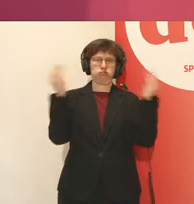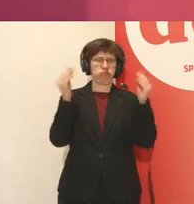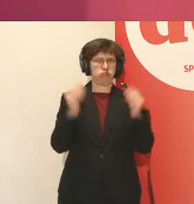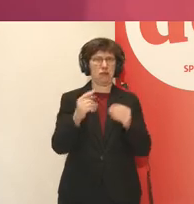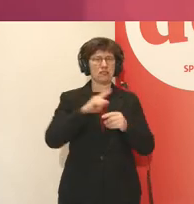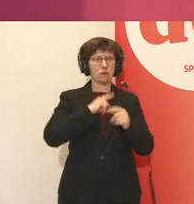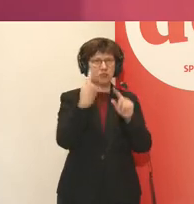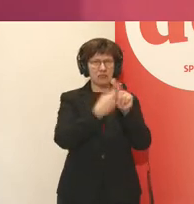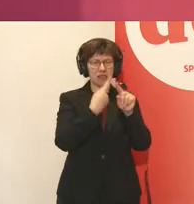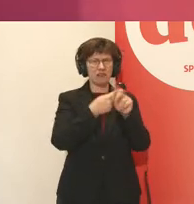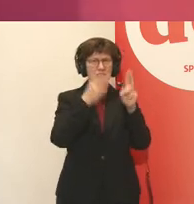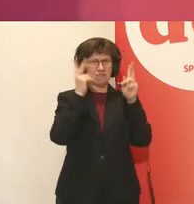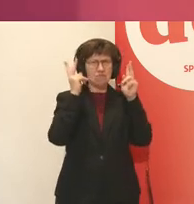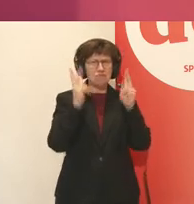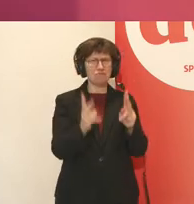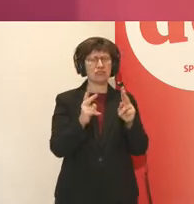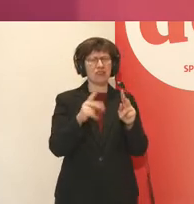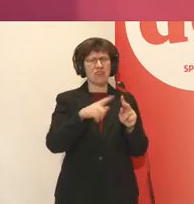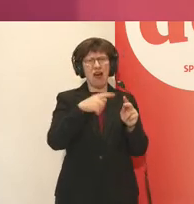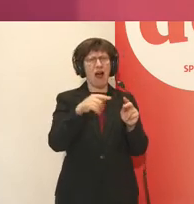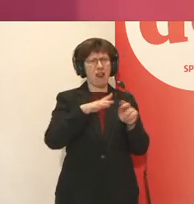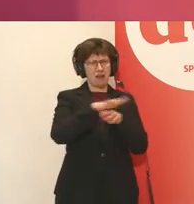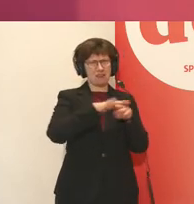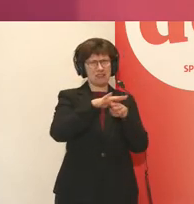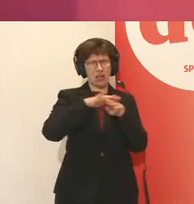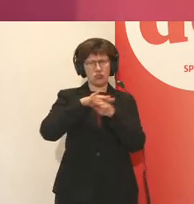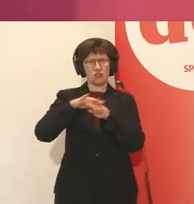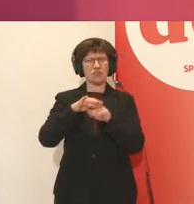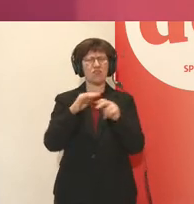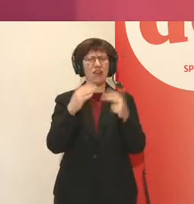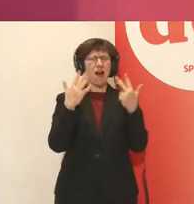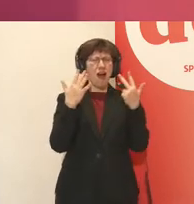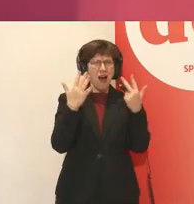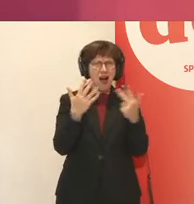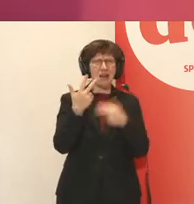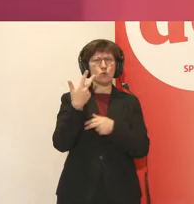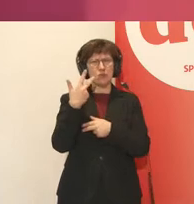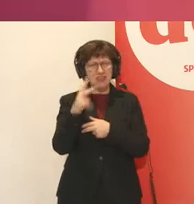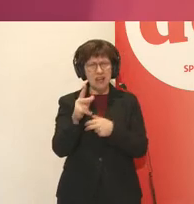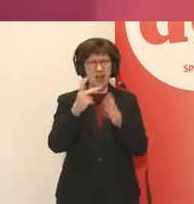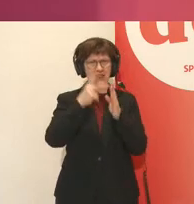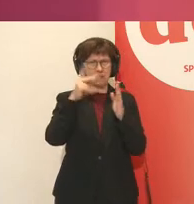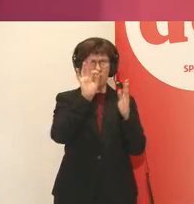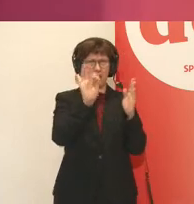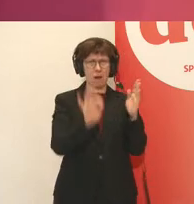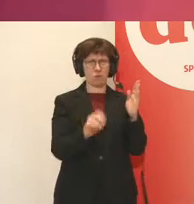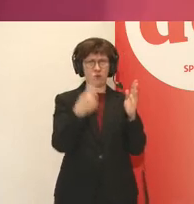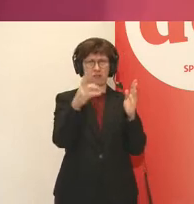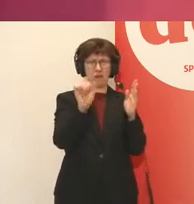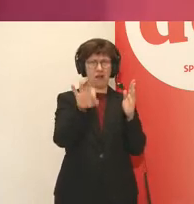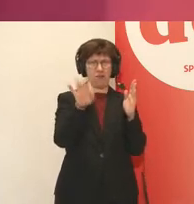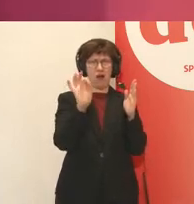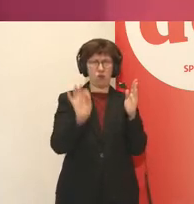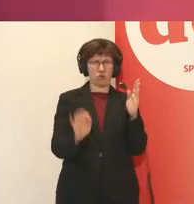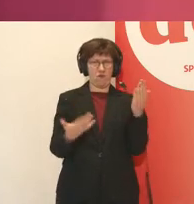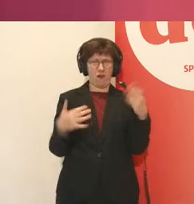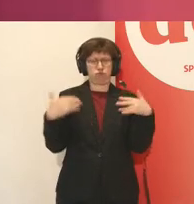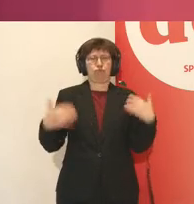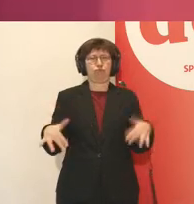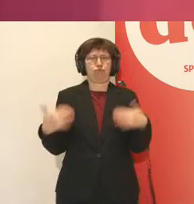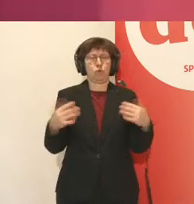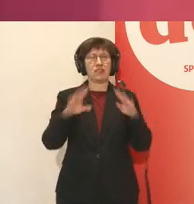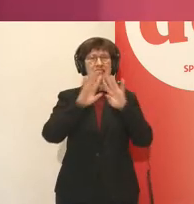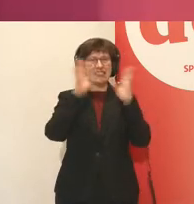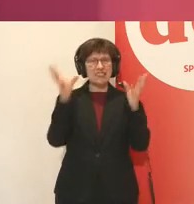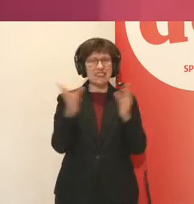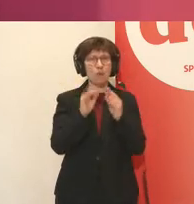durchgezählt es sind tatsächlich alle sessions miteinander sind 38 programmpunkte aus denen ihr heute wählen könnt und insgesamt